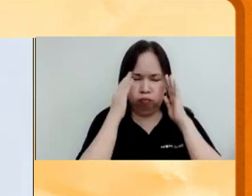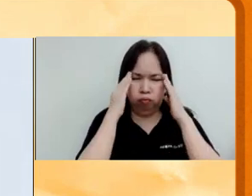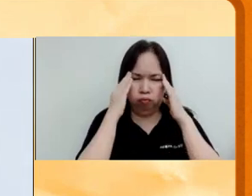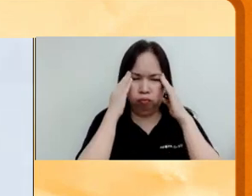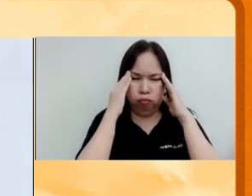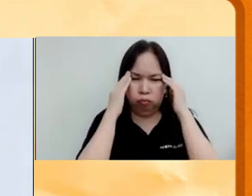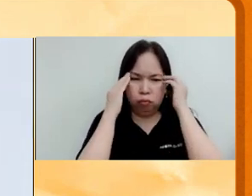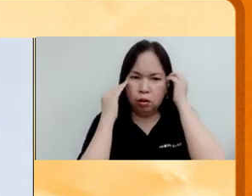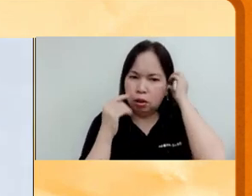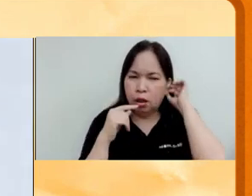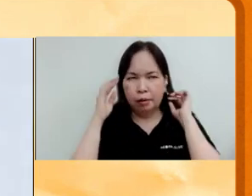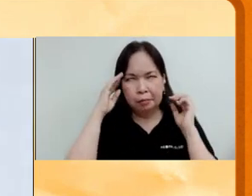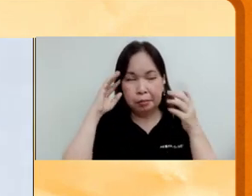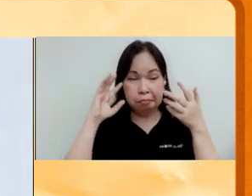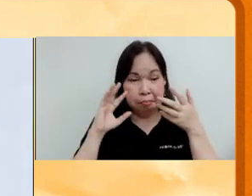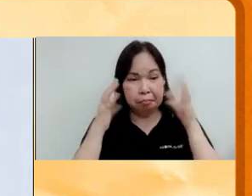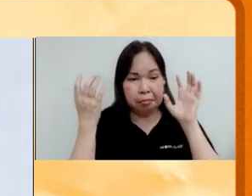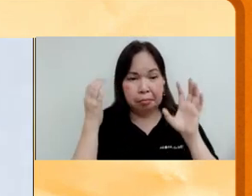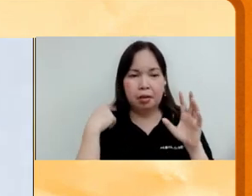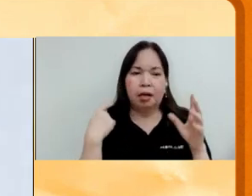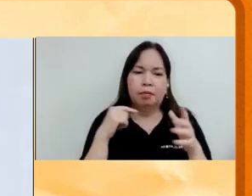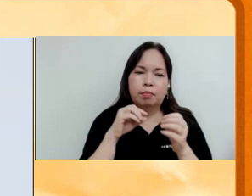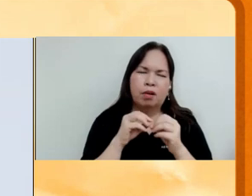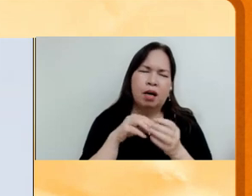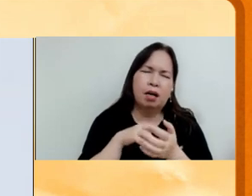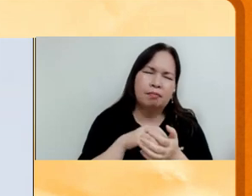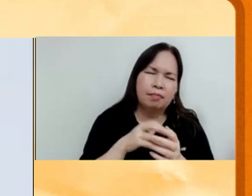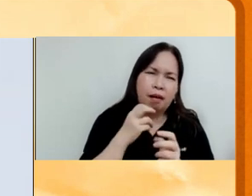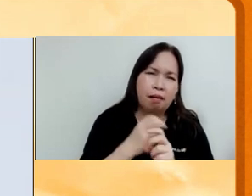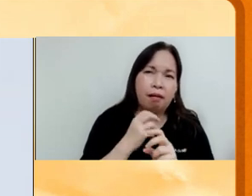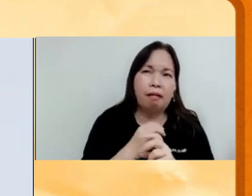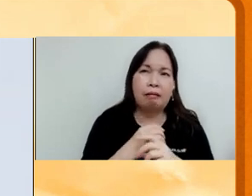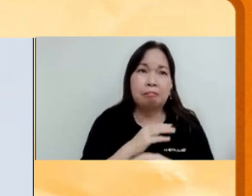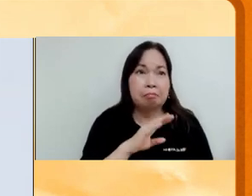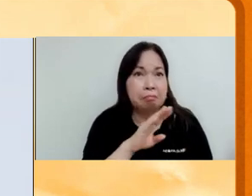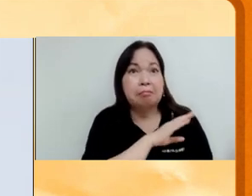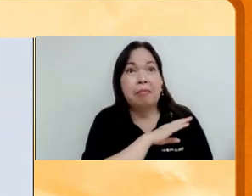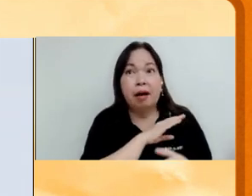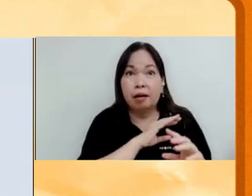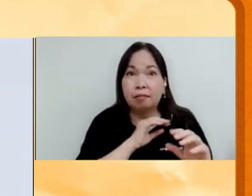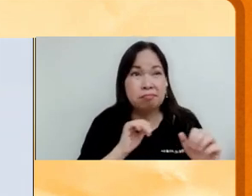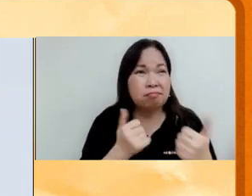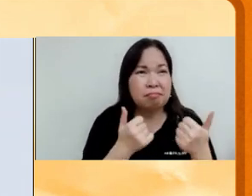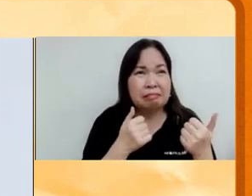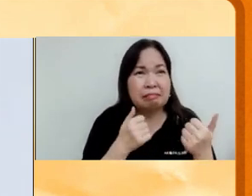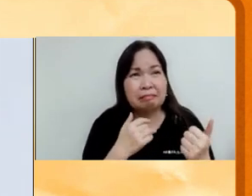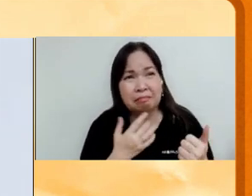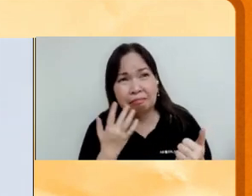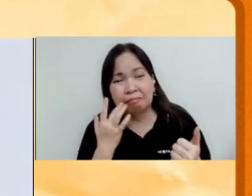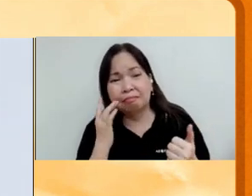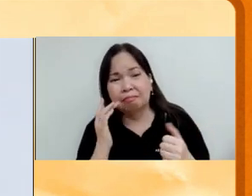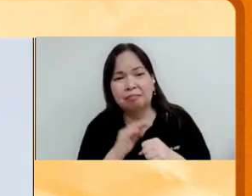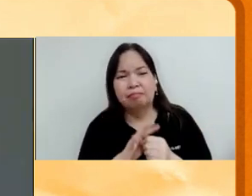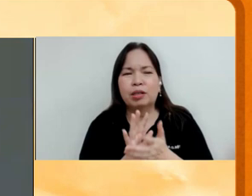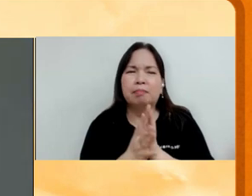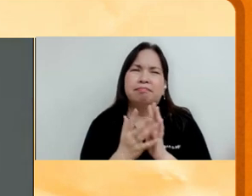ng ating utak at pinahihina nito ang kakayahan nating harapin ang mga pagsubok sa buhay o kung tawagin ay stress